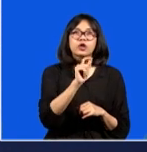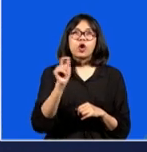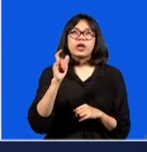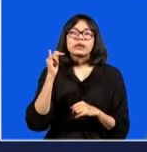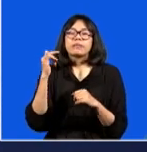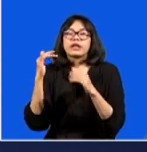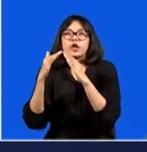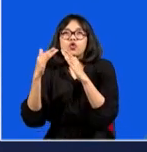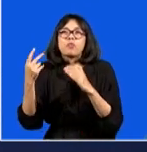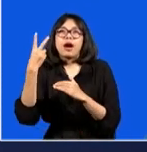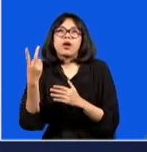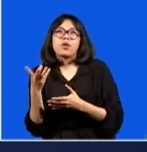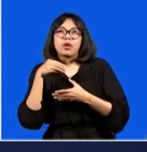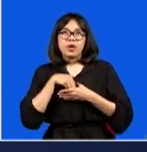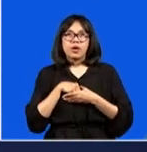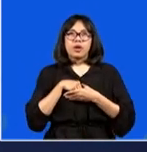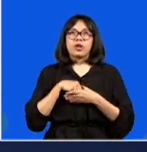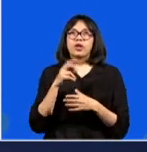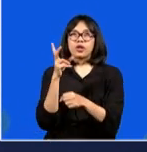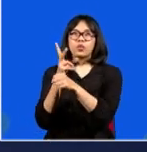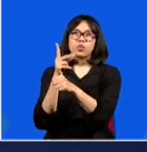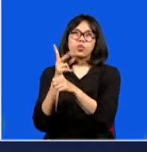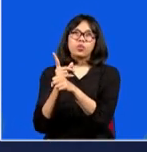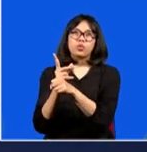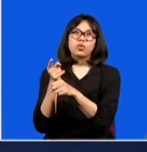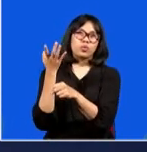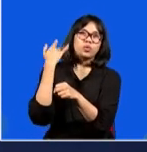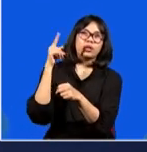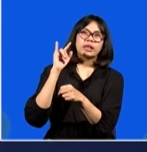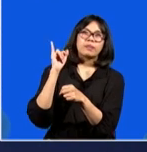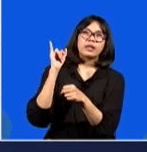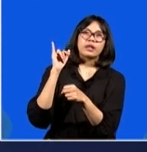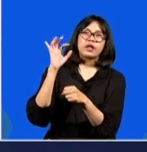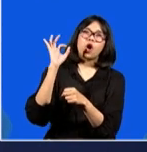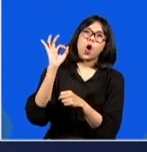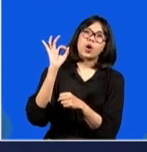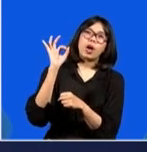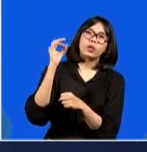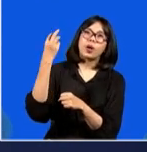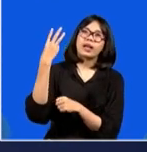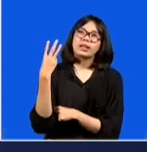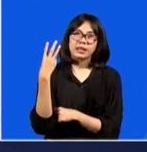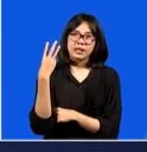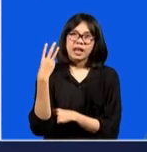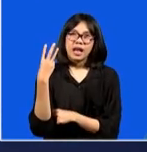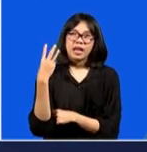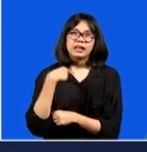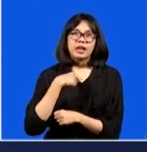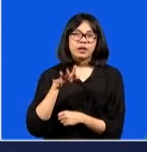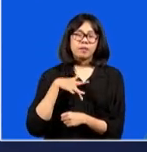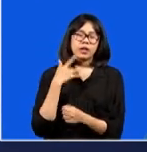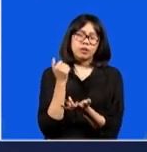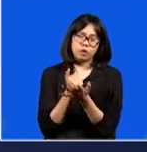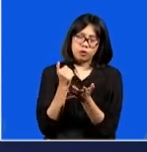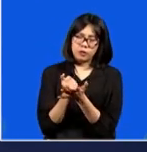jadi guru itu semacam orang tua ketiga saya gitu dan sangat-sangat berjasa